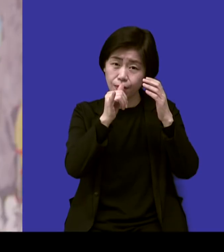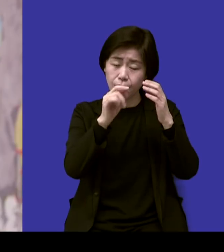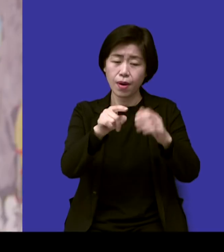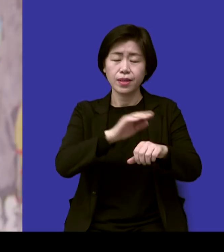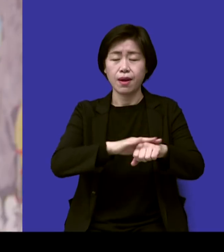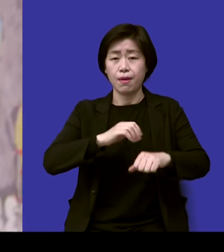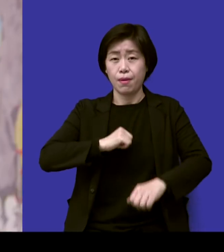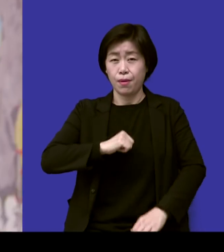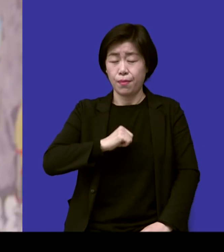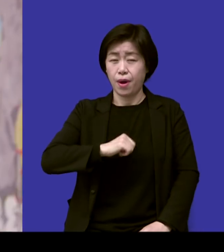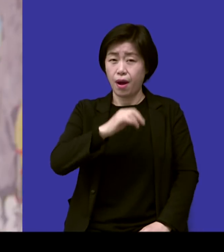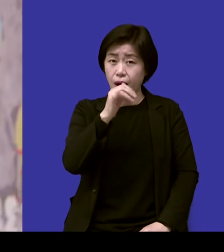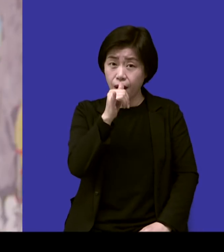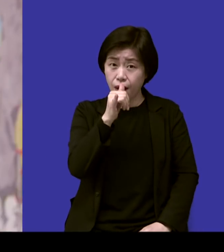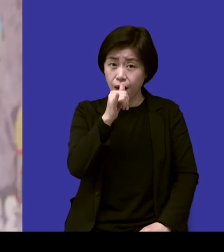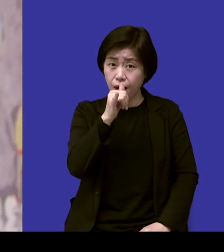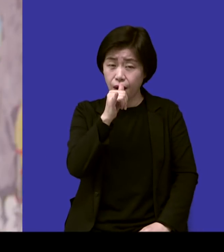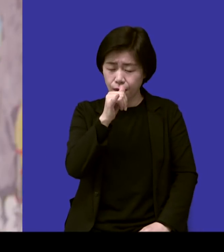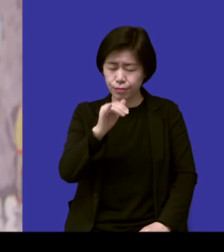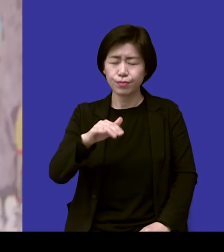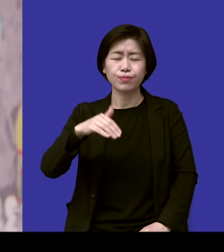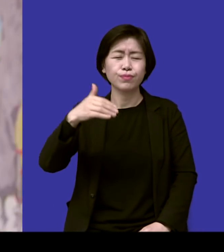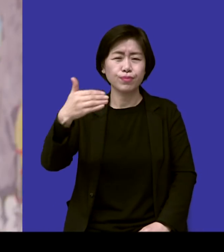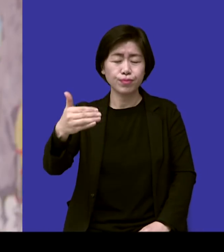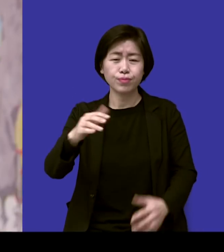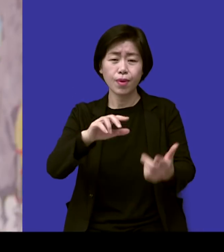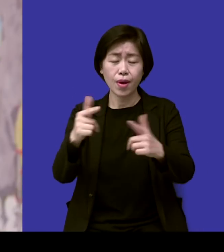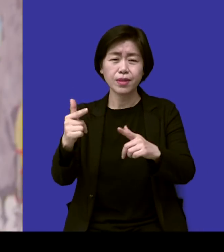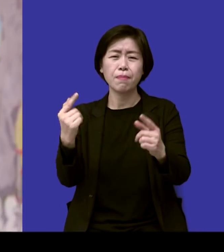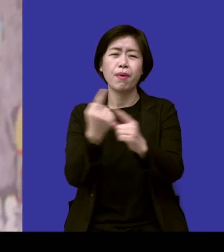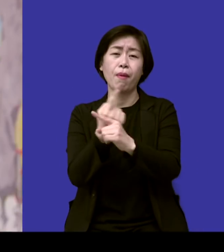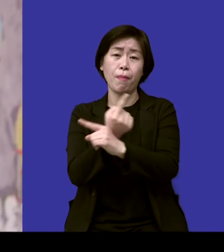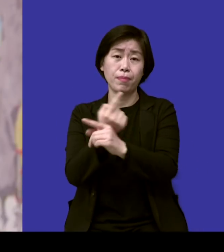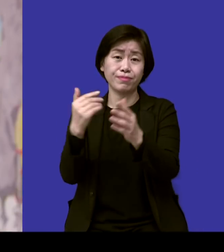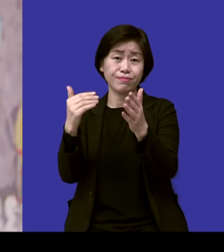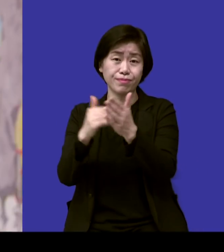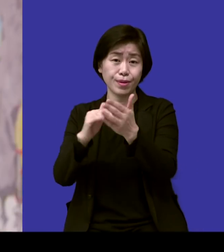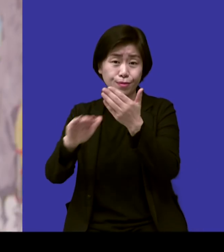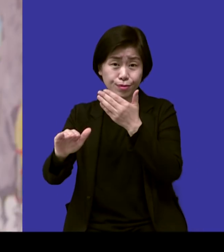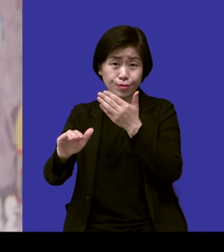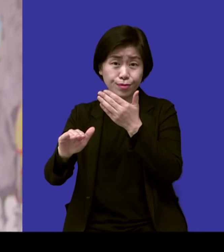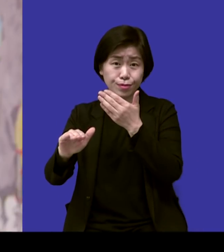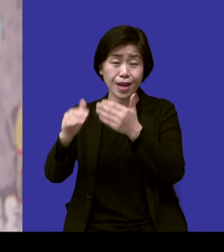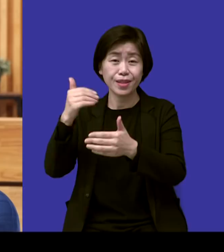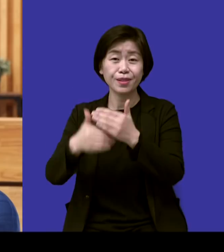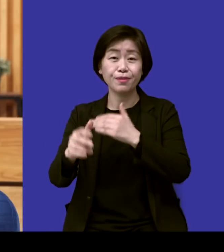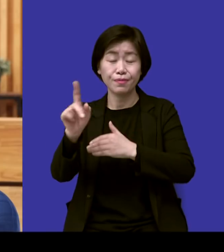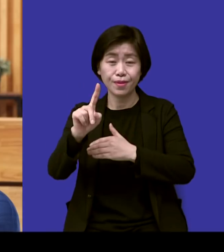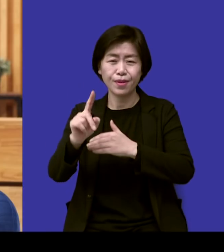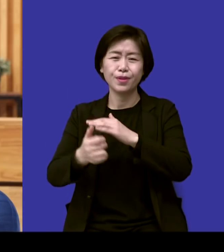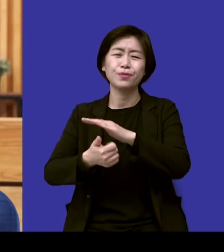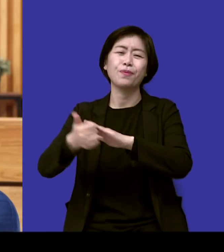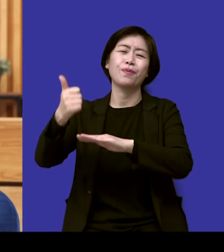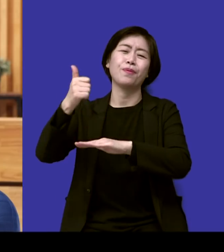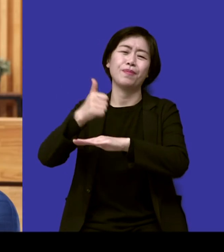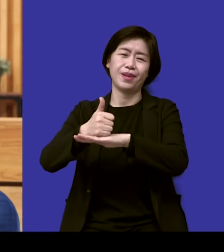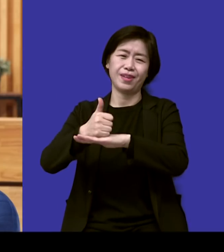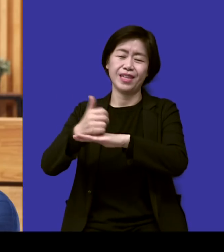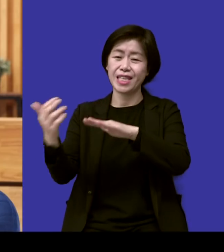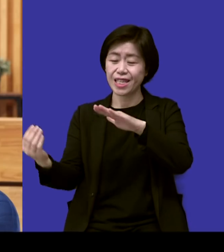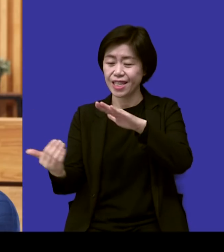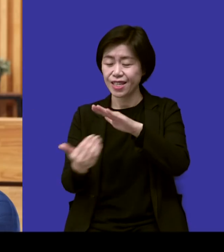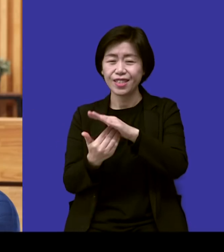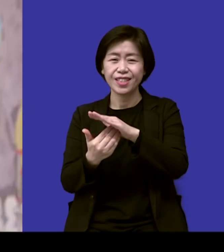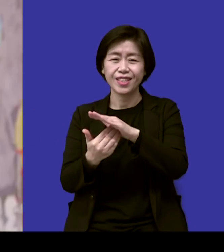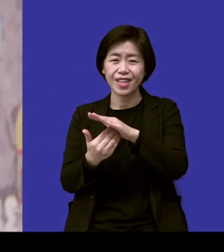되셨고, 그 가운데서 본인의 천성과 인격이 다 변화되시게 된 것 같아요. 이제 남은 것은 소망을 이루는